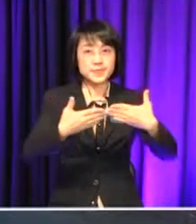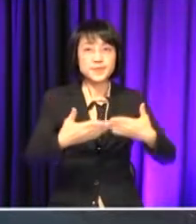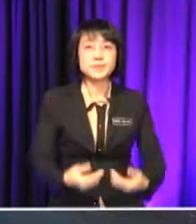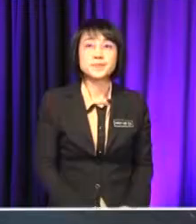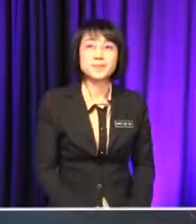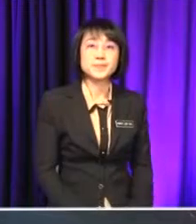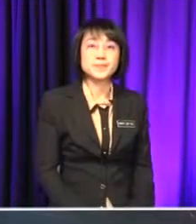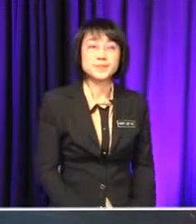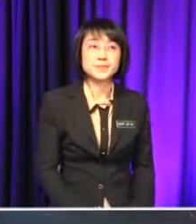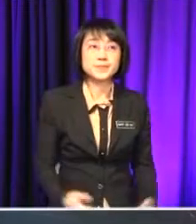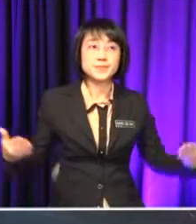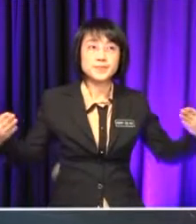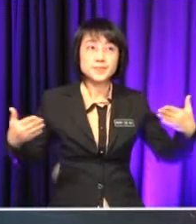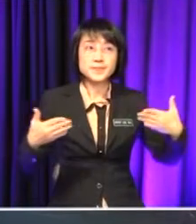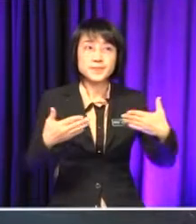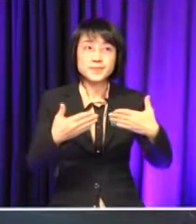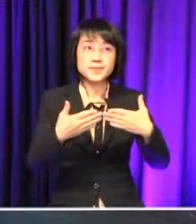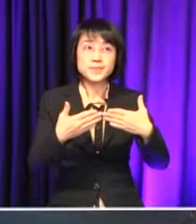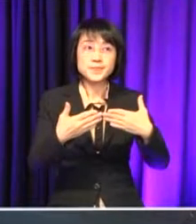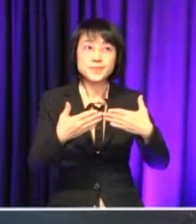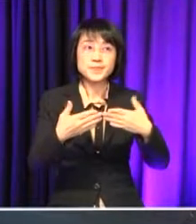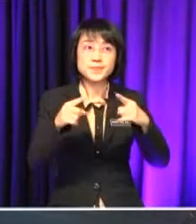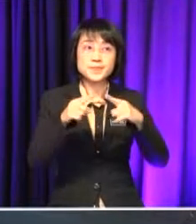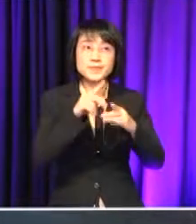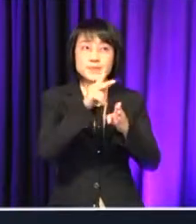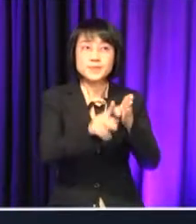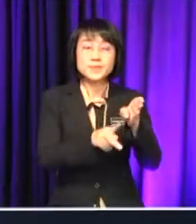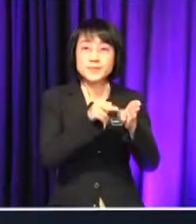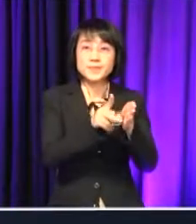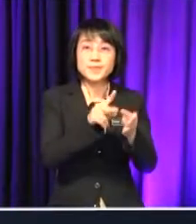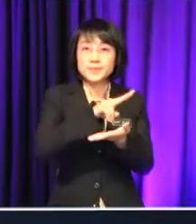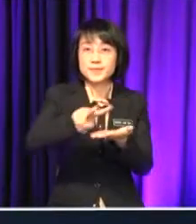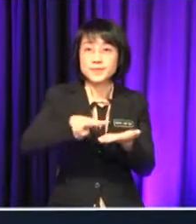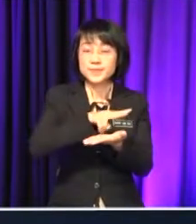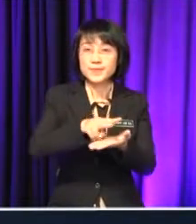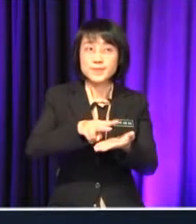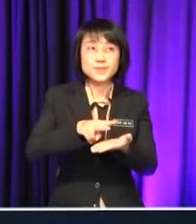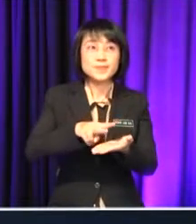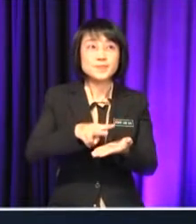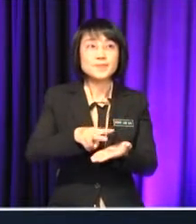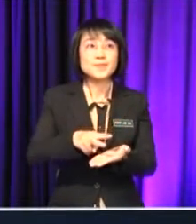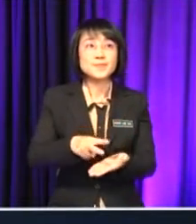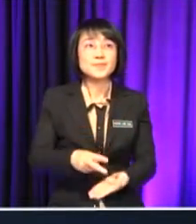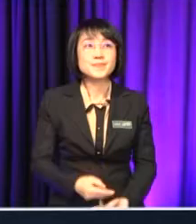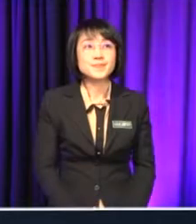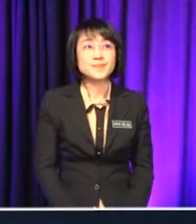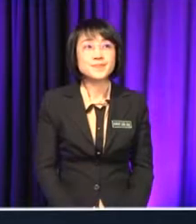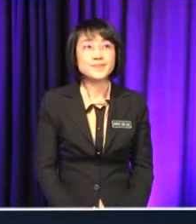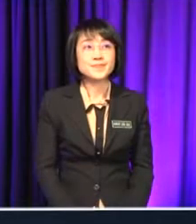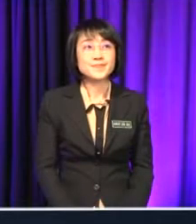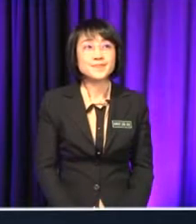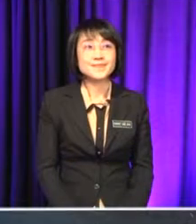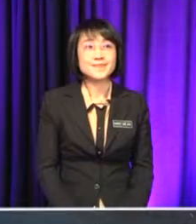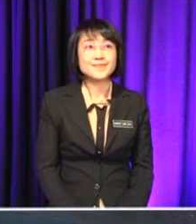saya sambung kepada kabel video, cikgu. Kita pusing sikit. Tunjukkan dengan murid-murid